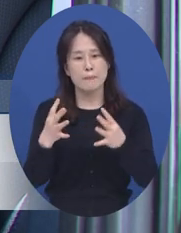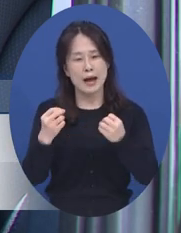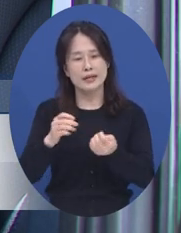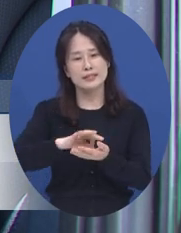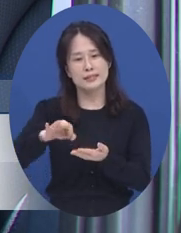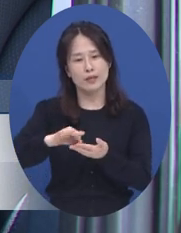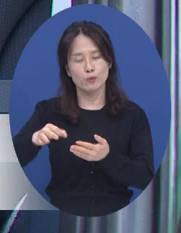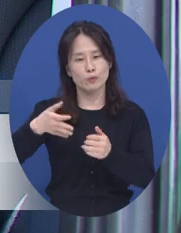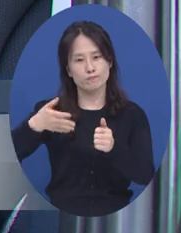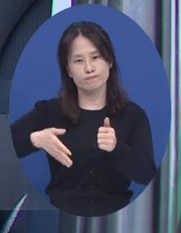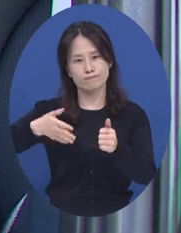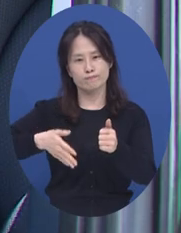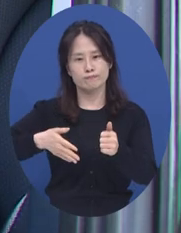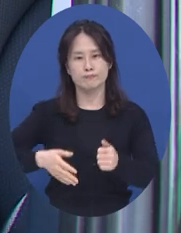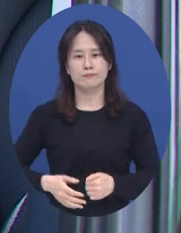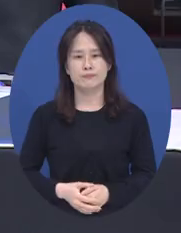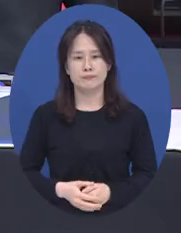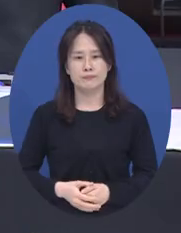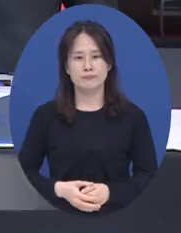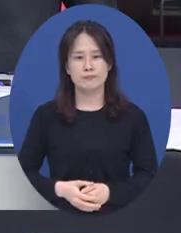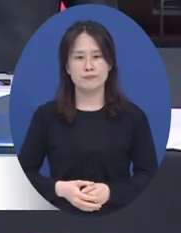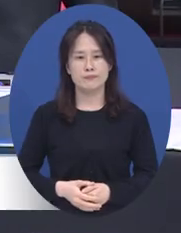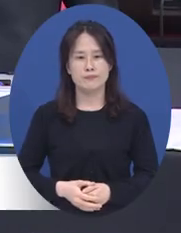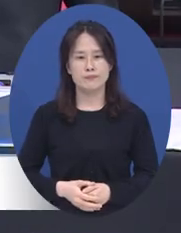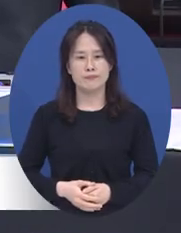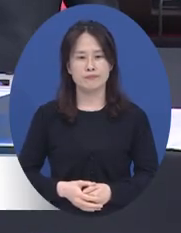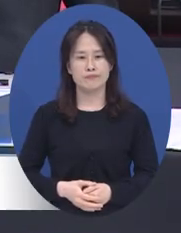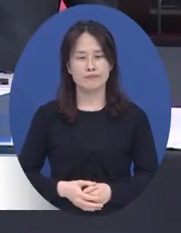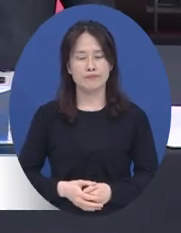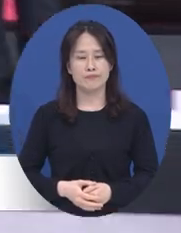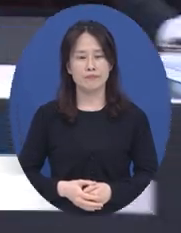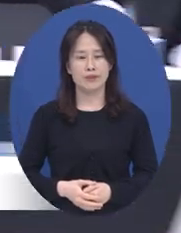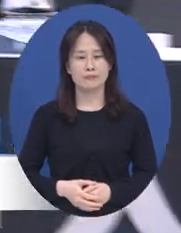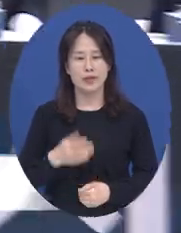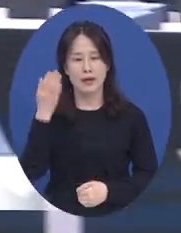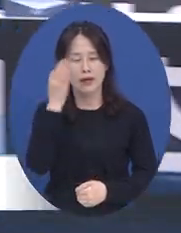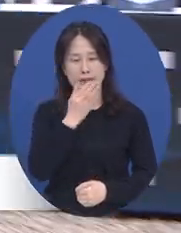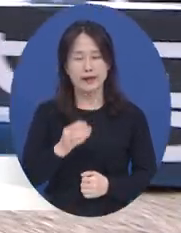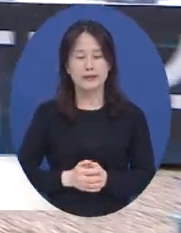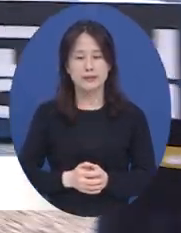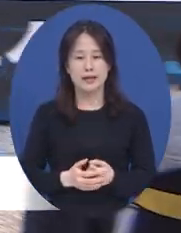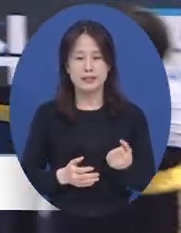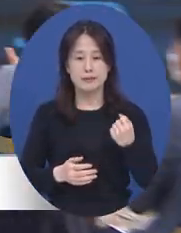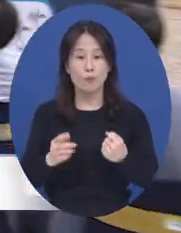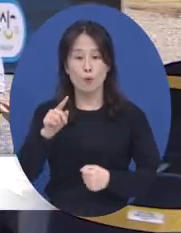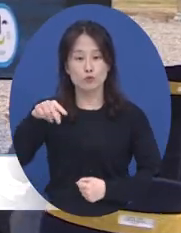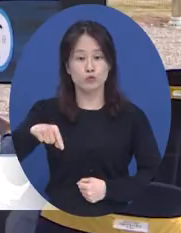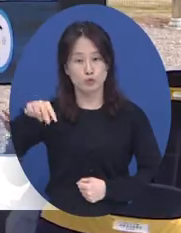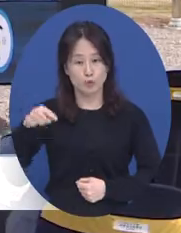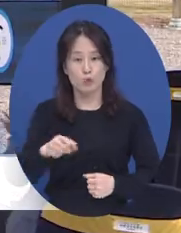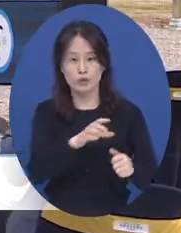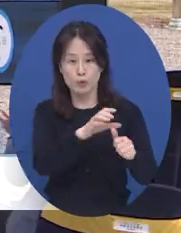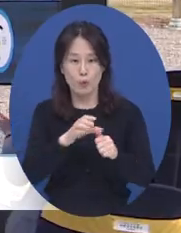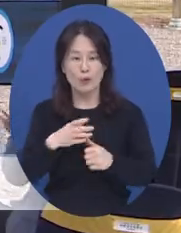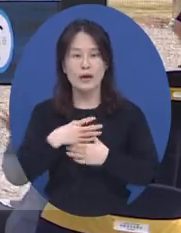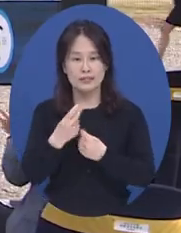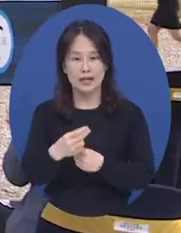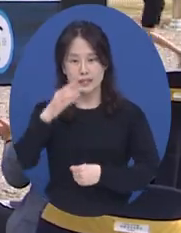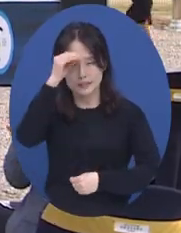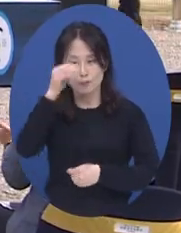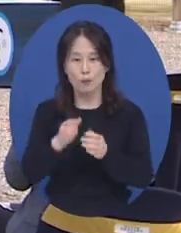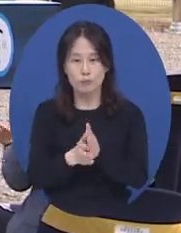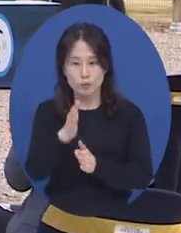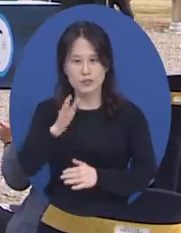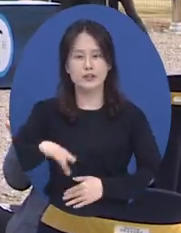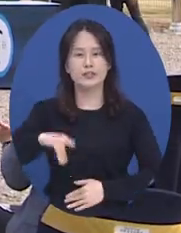수소차를 많이 선호해 주셨으면 좋겠습니다. 궁극의 청정 에너지원으로 꼽히는 수소 에너지를 활용한 안산 수소 시범 도시가 첫